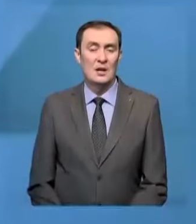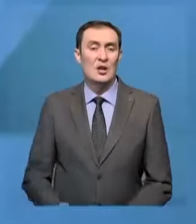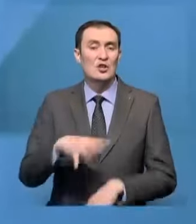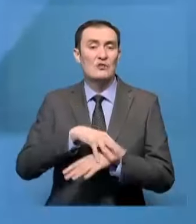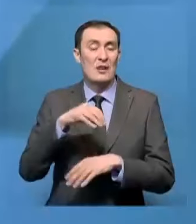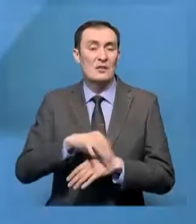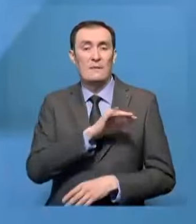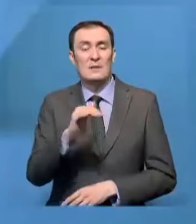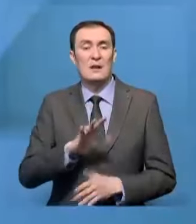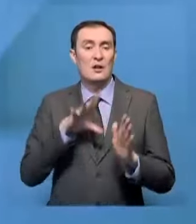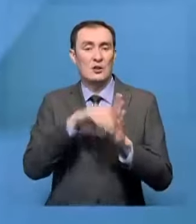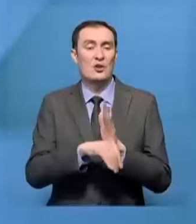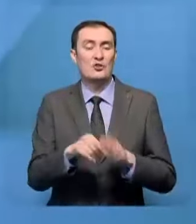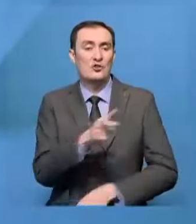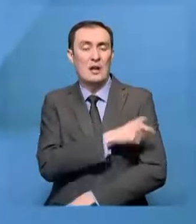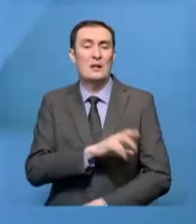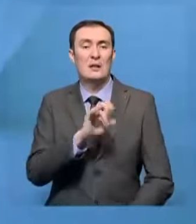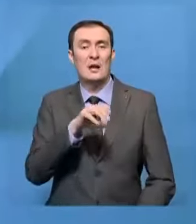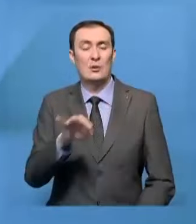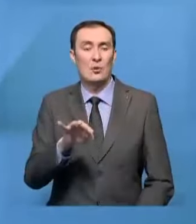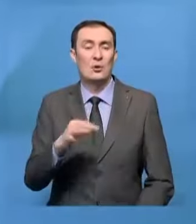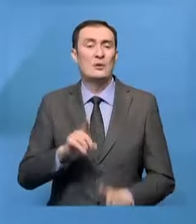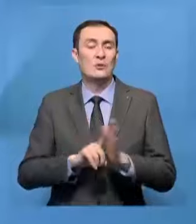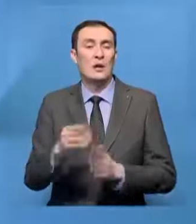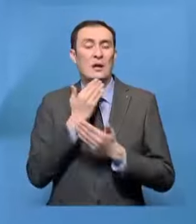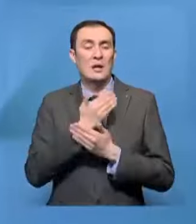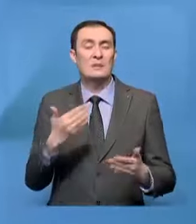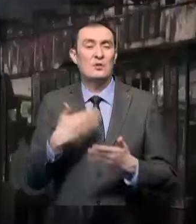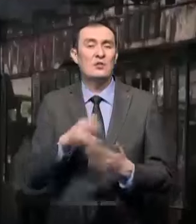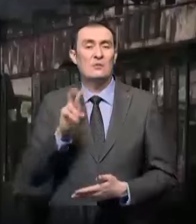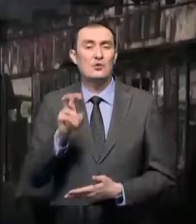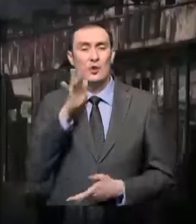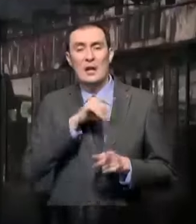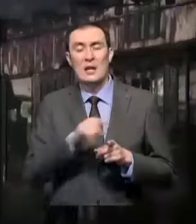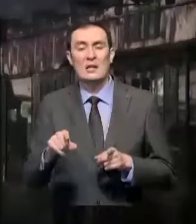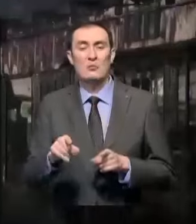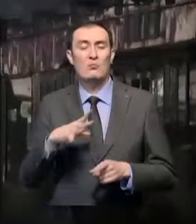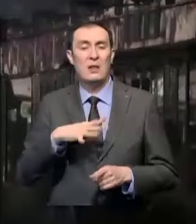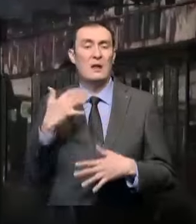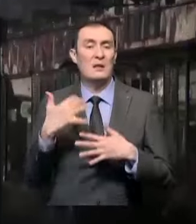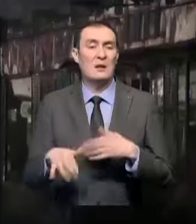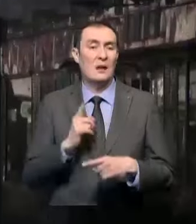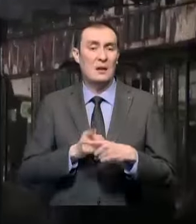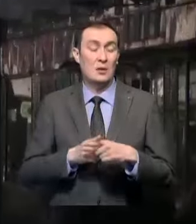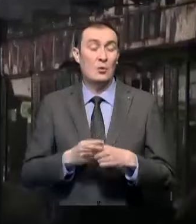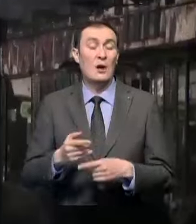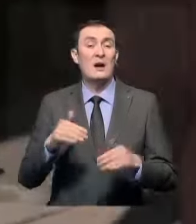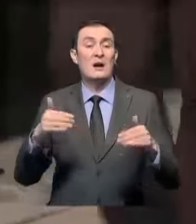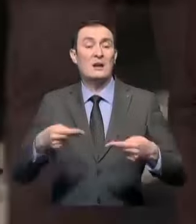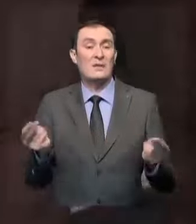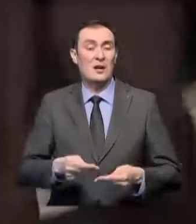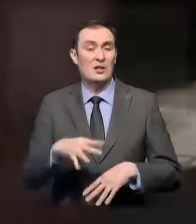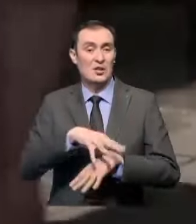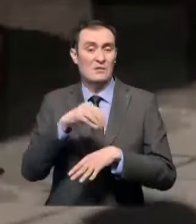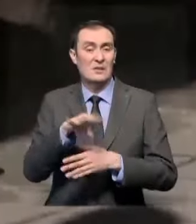Швеция официально стала членом НАТО. Так страна положила конец почти 200-летнему нейтралитету. Напомню, ратификация